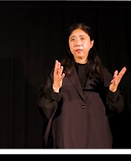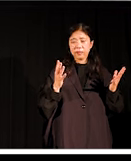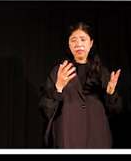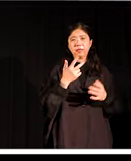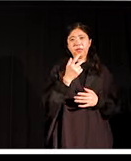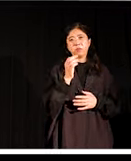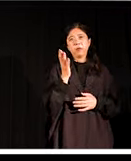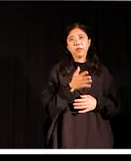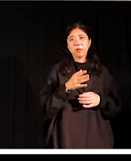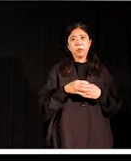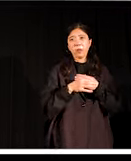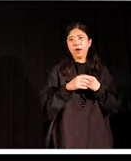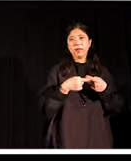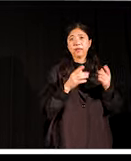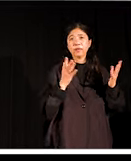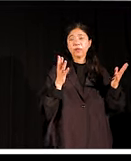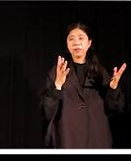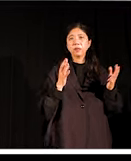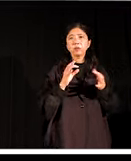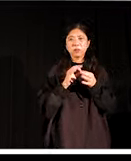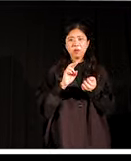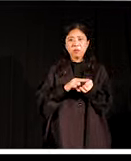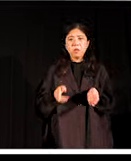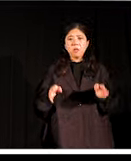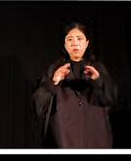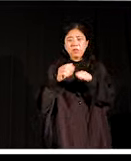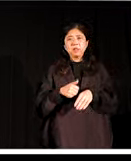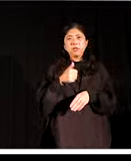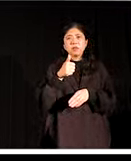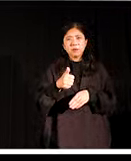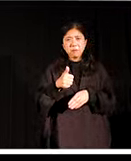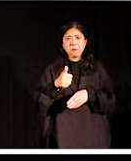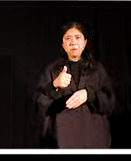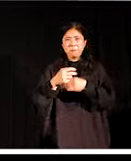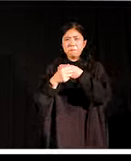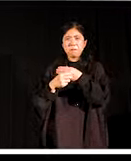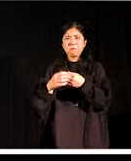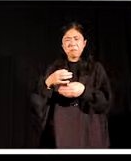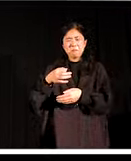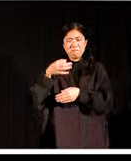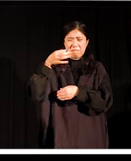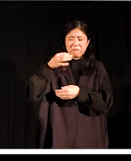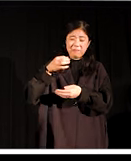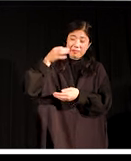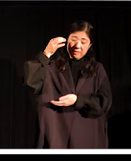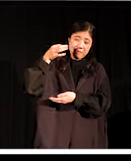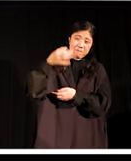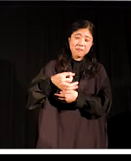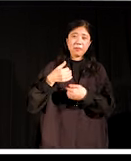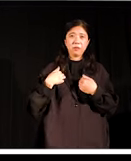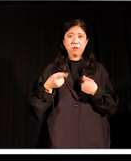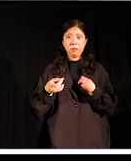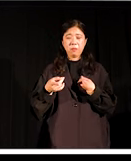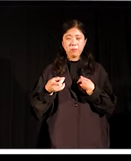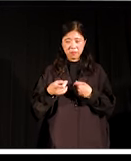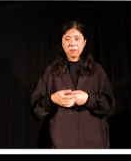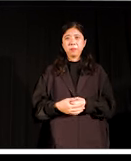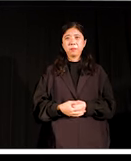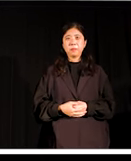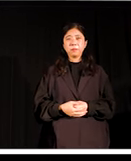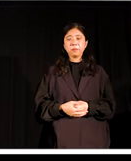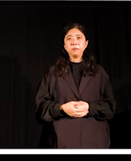ので病気になって病院に行ってもぱ高い医療費を払わないと治療してもらえないま最低限の医療も受けられないという方がこう